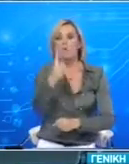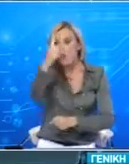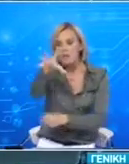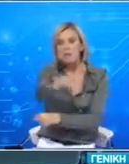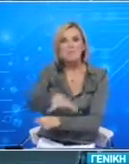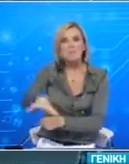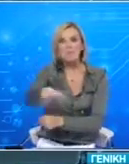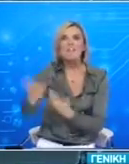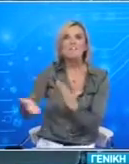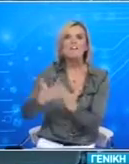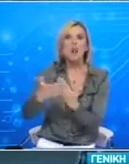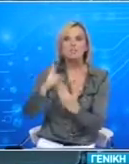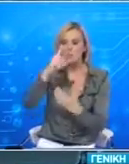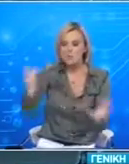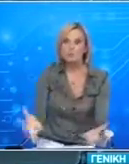τους χώρους φιλοξενίας.